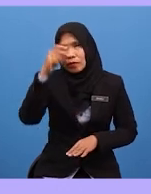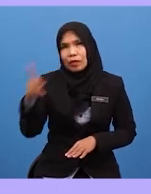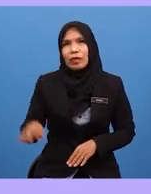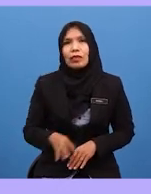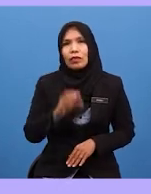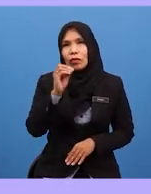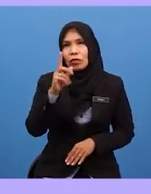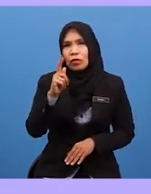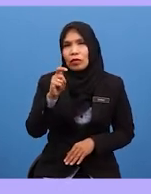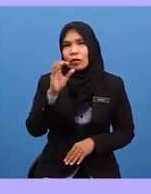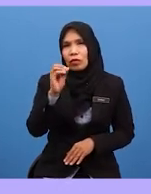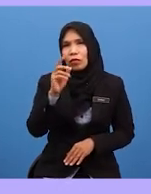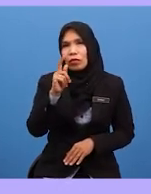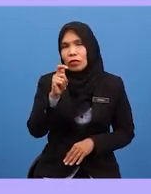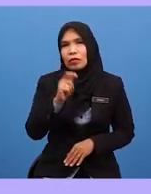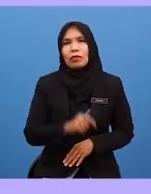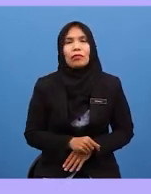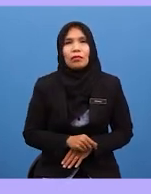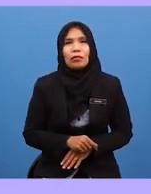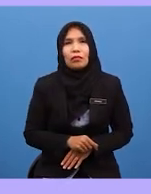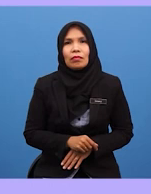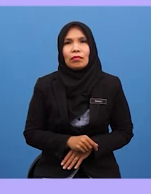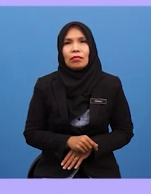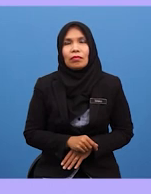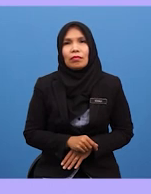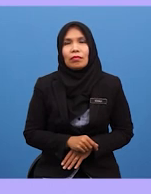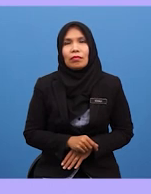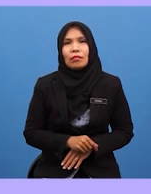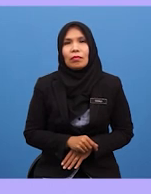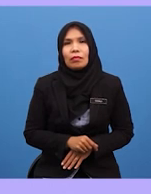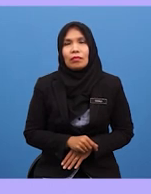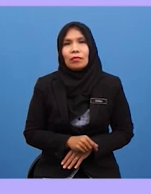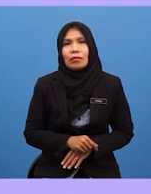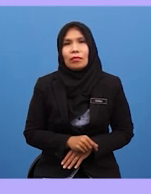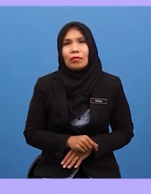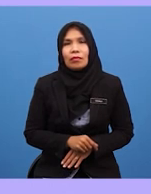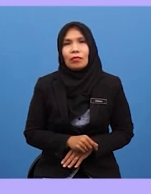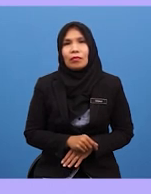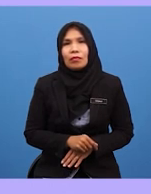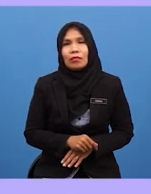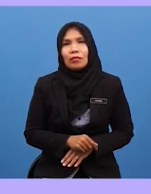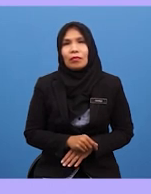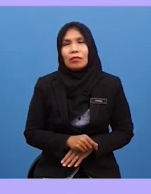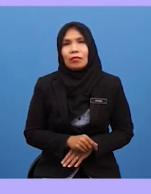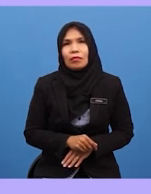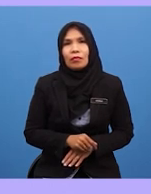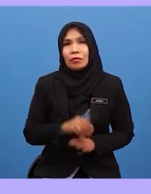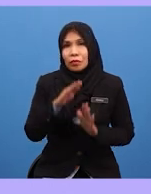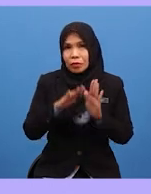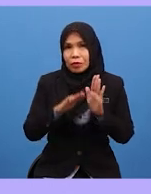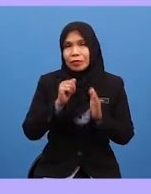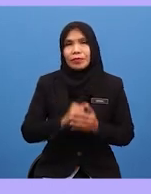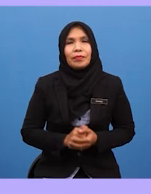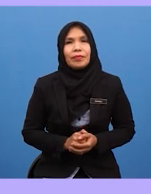mula merosot. Sel-sel mati tidak digantikan dengan aktif.